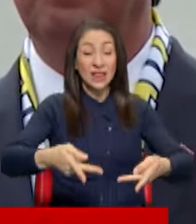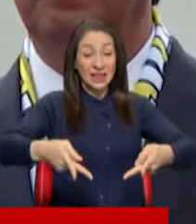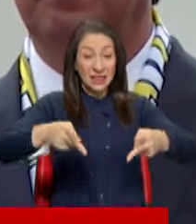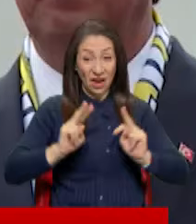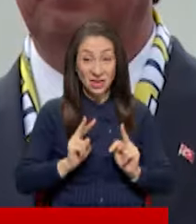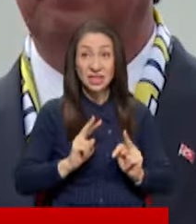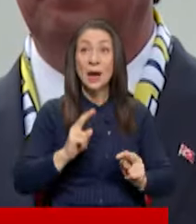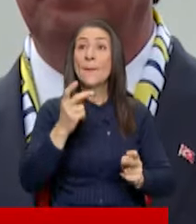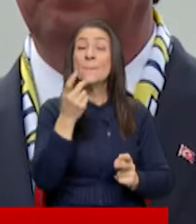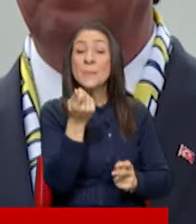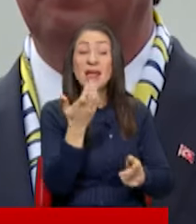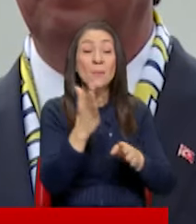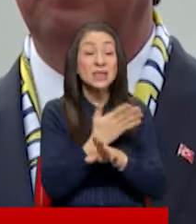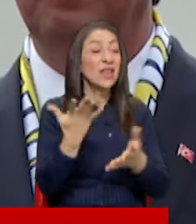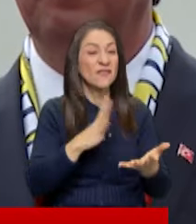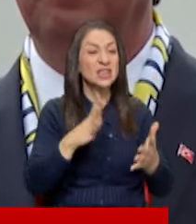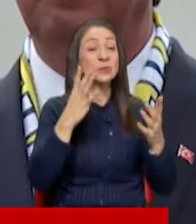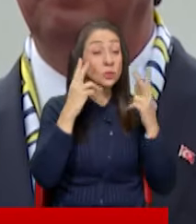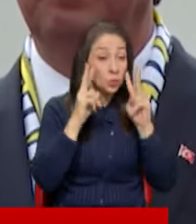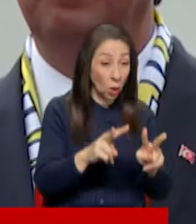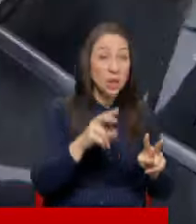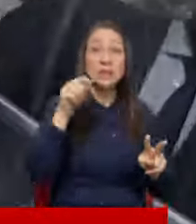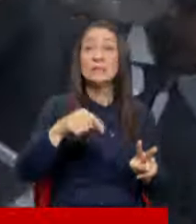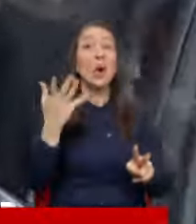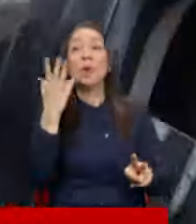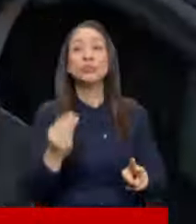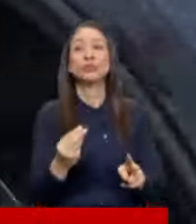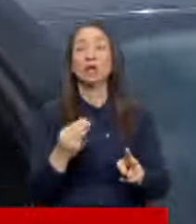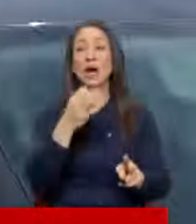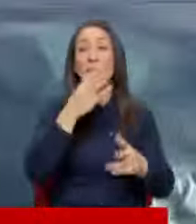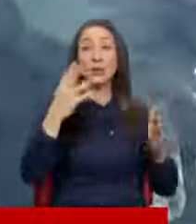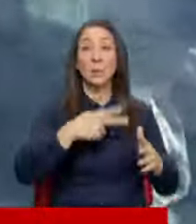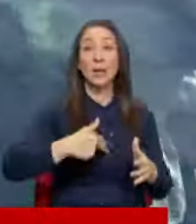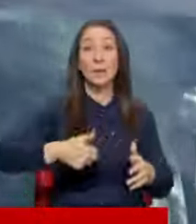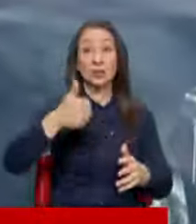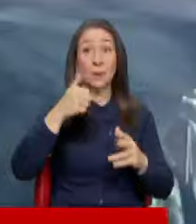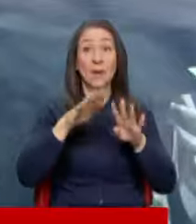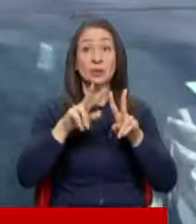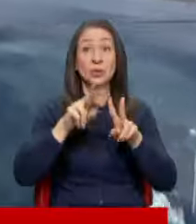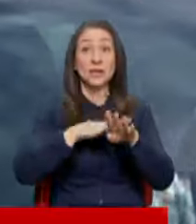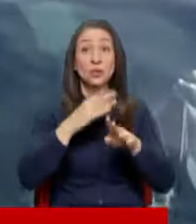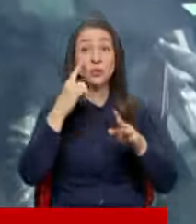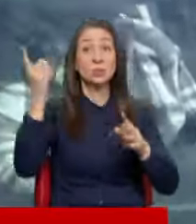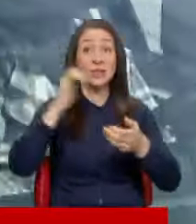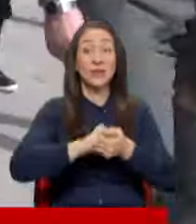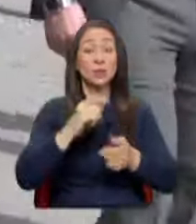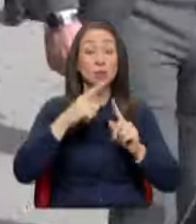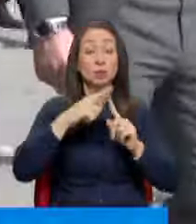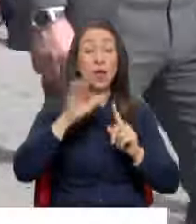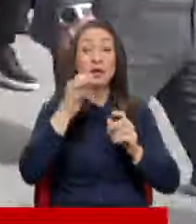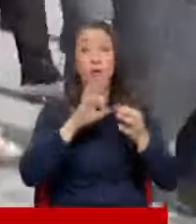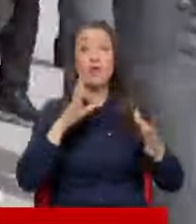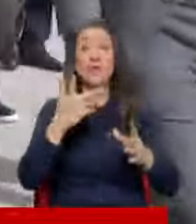aldığında serveti Neymiş şimdi serveti ne olmuş Ankara Büyükşehir Belediye Başkanı Mansur Yavaş'ın Cumhur ittifakının adayı Turgut